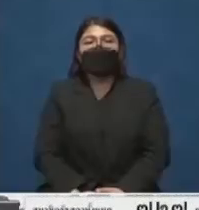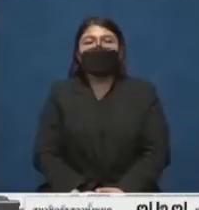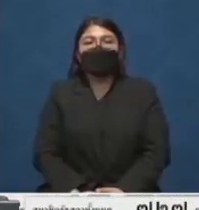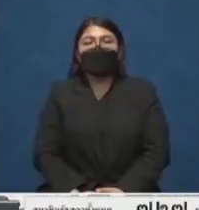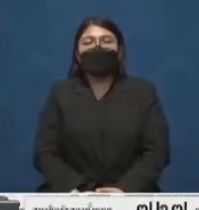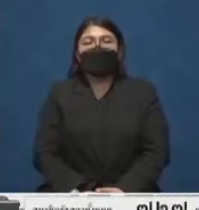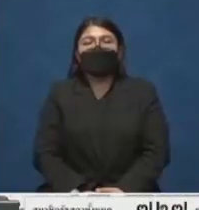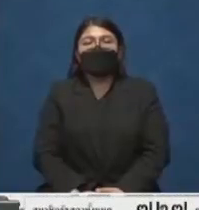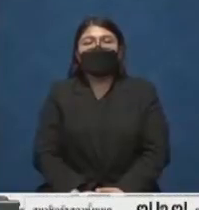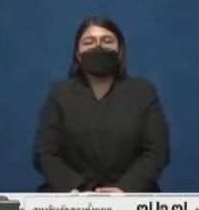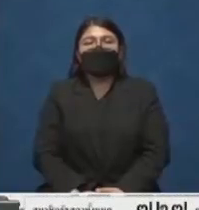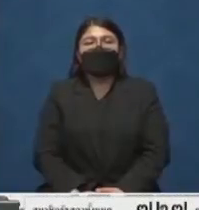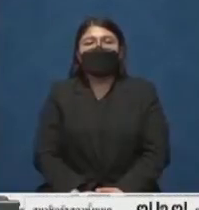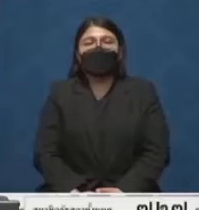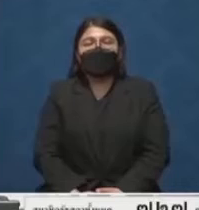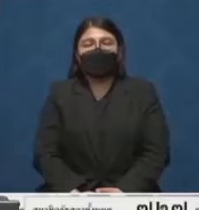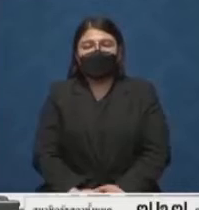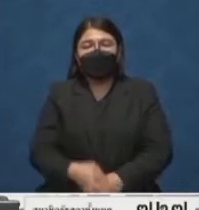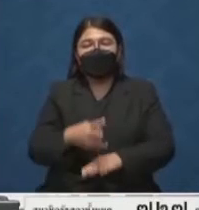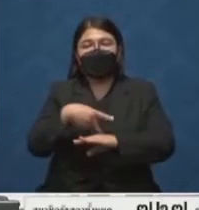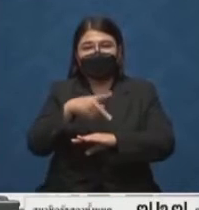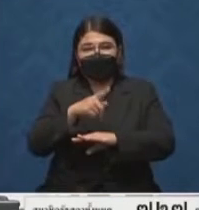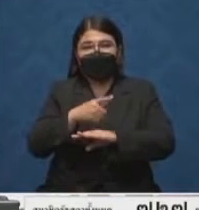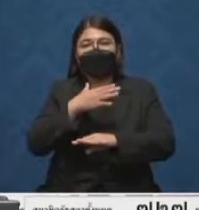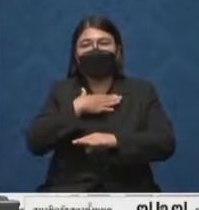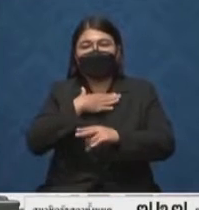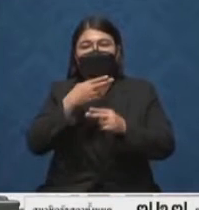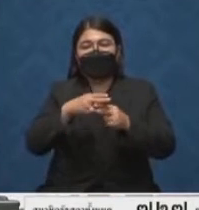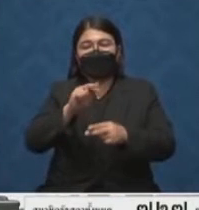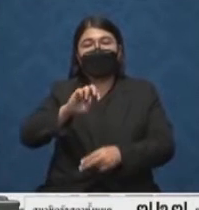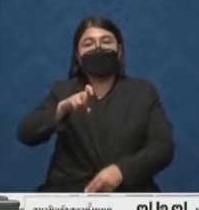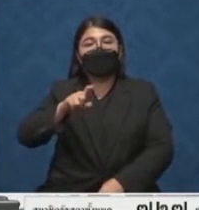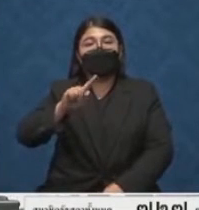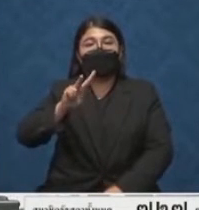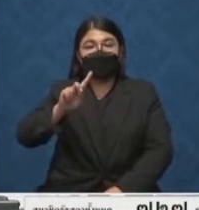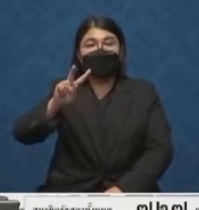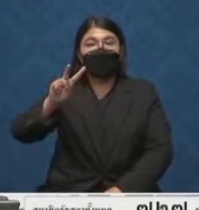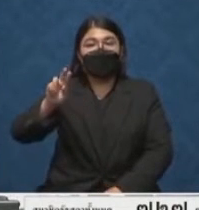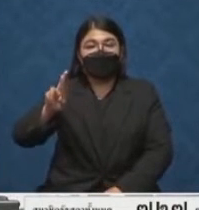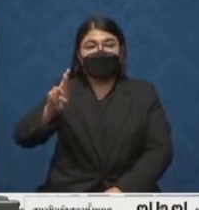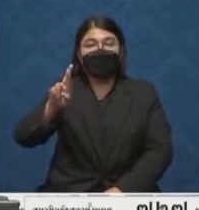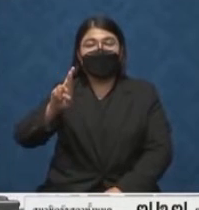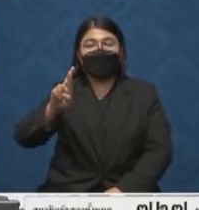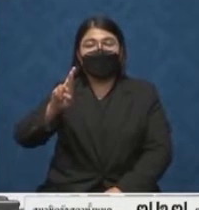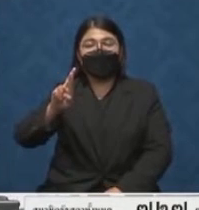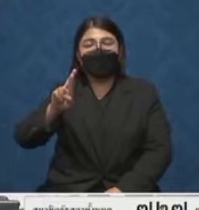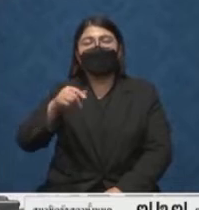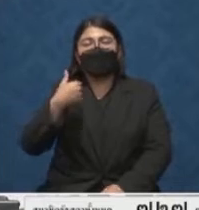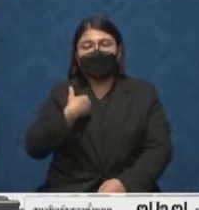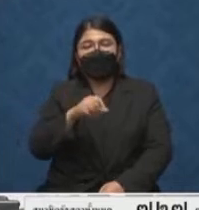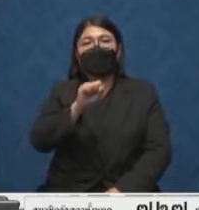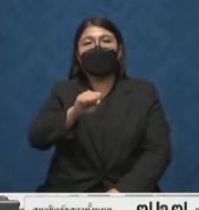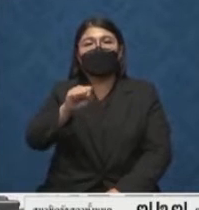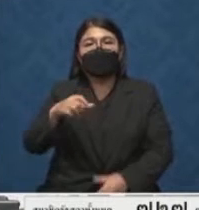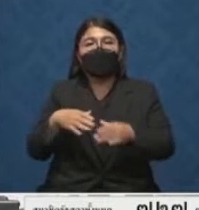คเรีน ธรธานที่คอรบผมนี่กจมดงสมชิกสภาผู้แนรัศฎรรณแบบบัชีได้ชื่อ